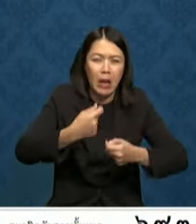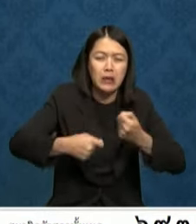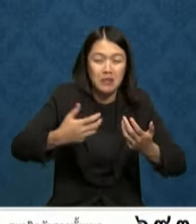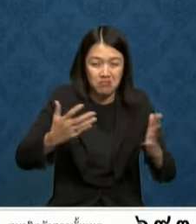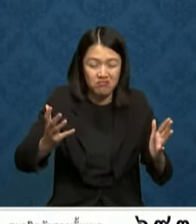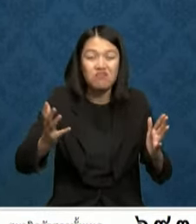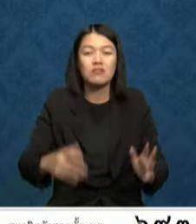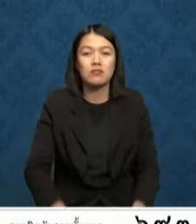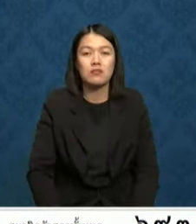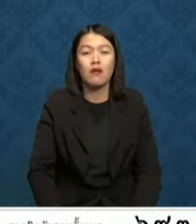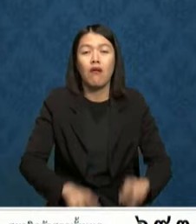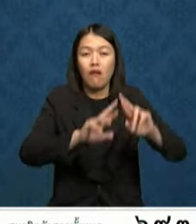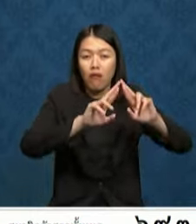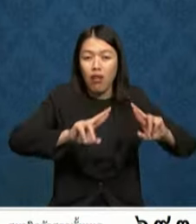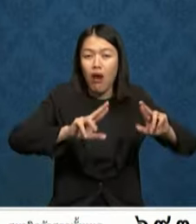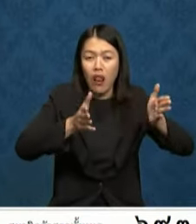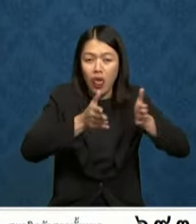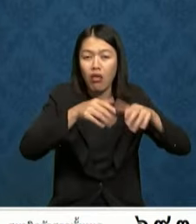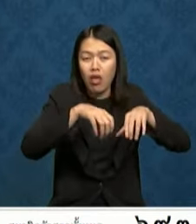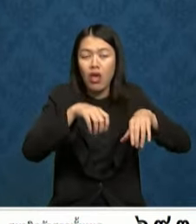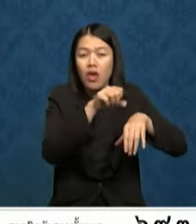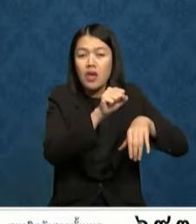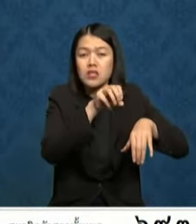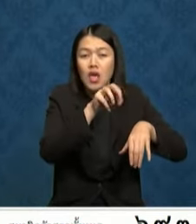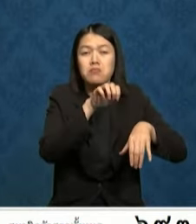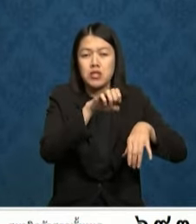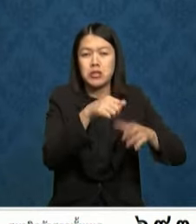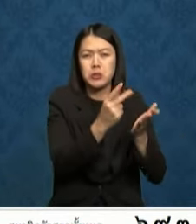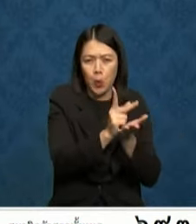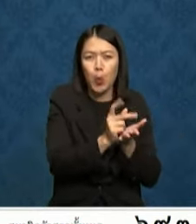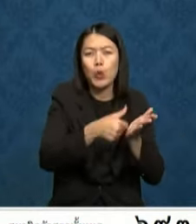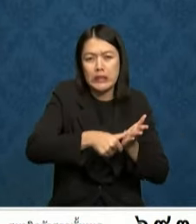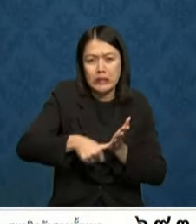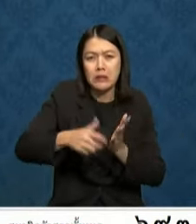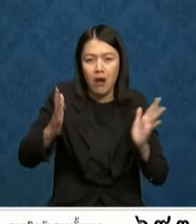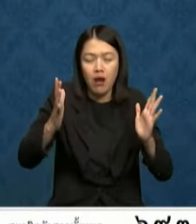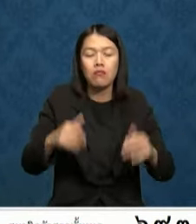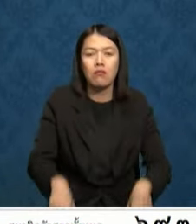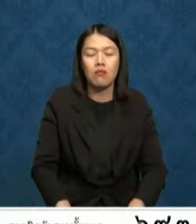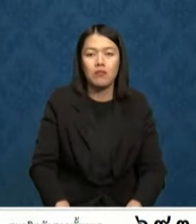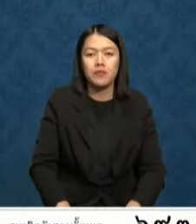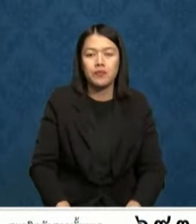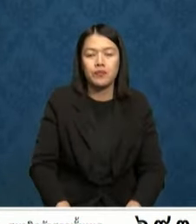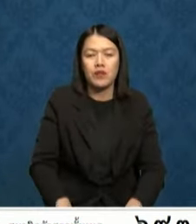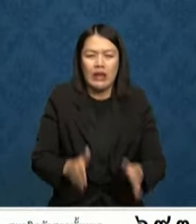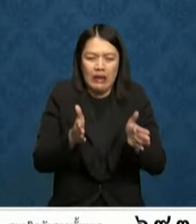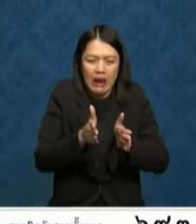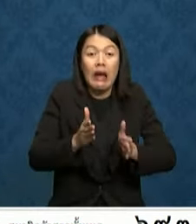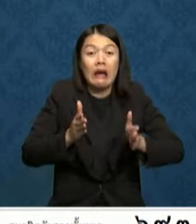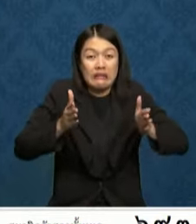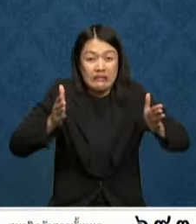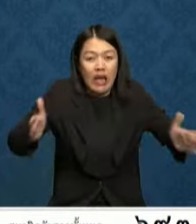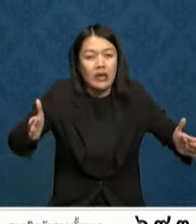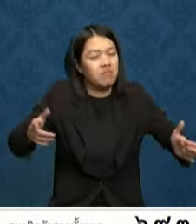ครับร้านค้าขนาดเล็กหรือ SMEหนี้เยอะเป็น nplขนาดกลางขนาดใหญ่